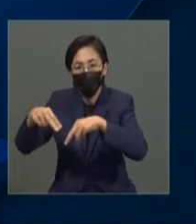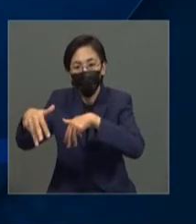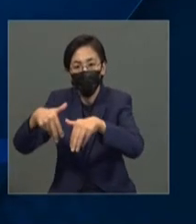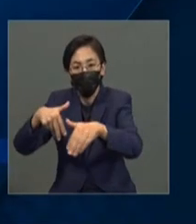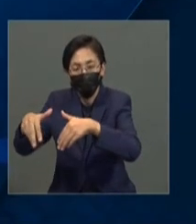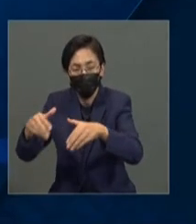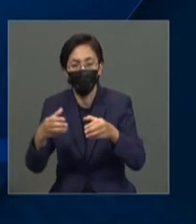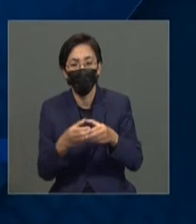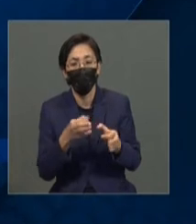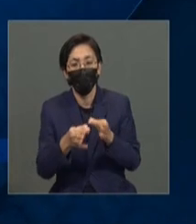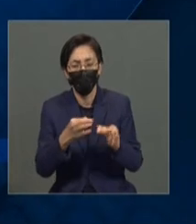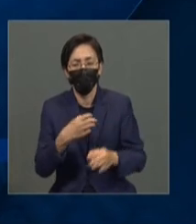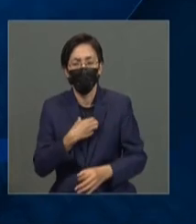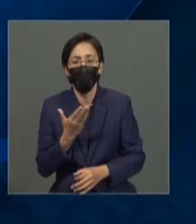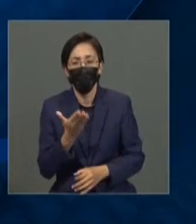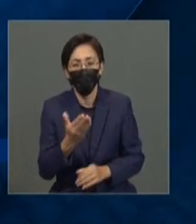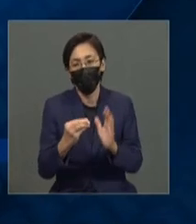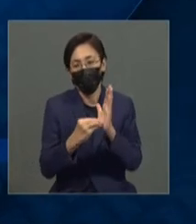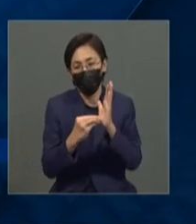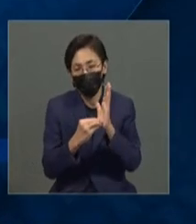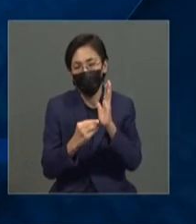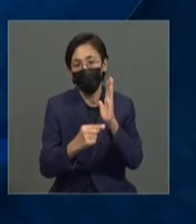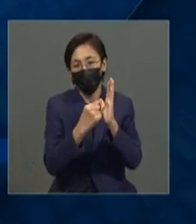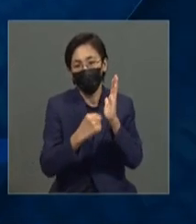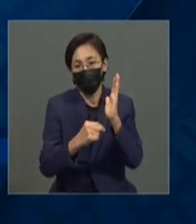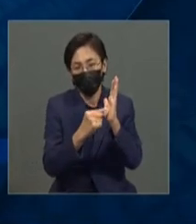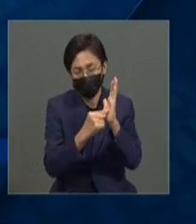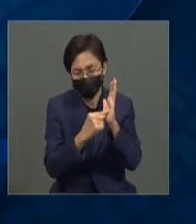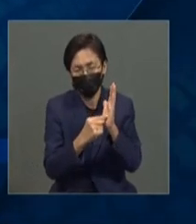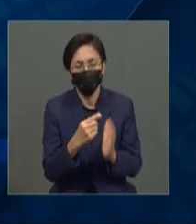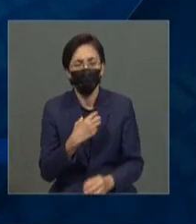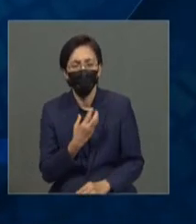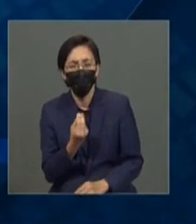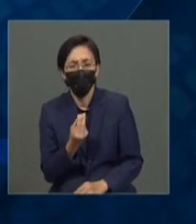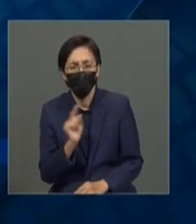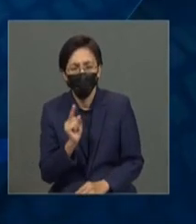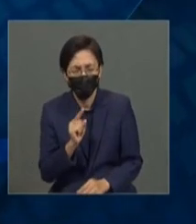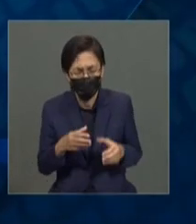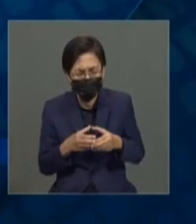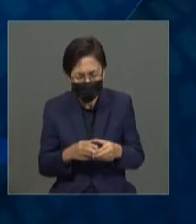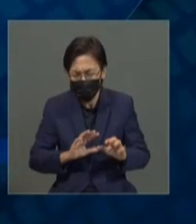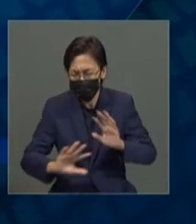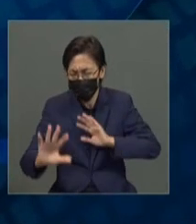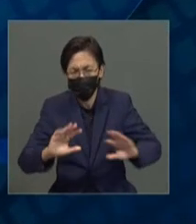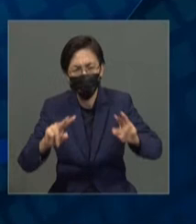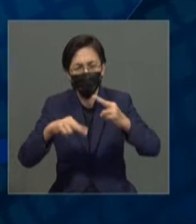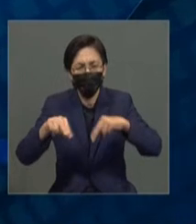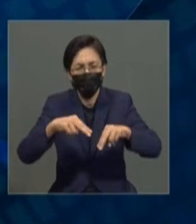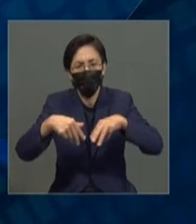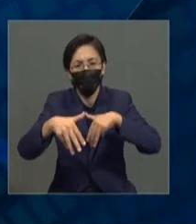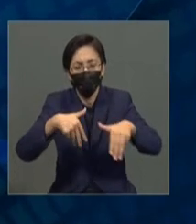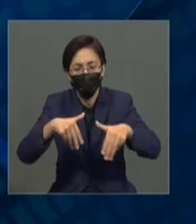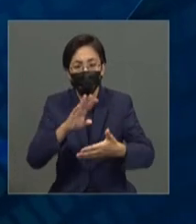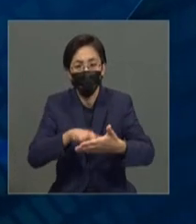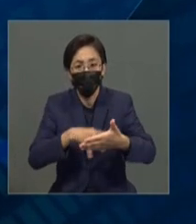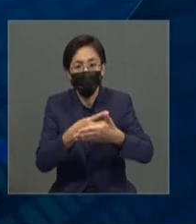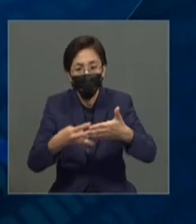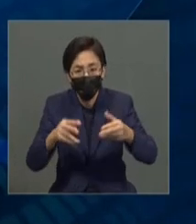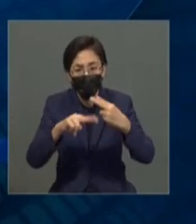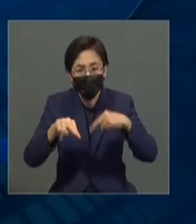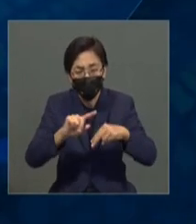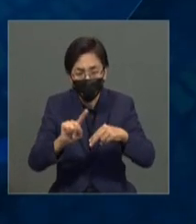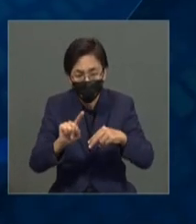ได้ขอให้กทม.และปริมณฑลเร่งระดมการตรวจนะคะจากเดิมแผนคือจะตรว